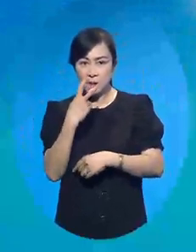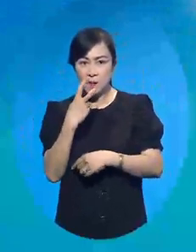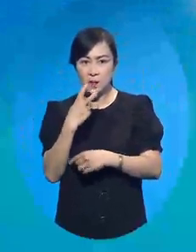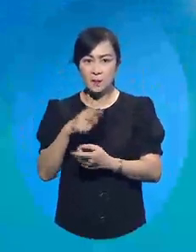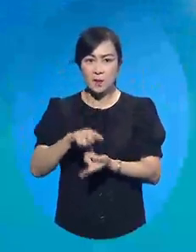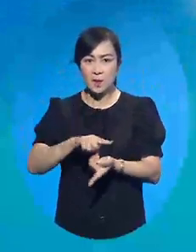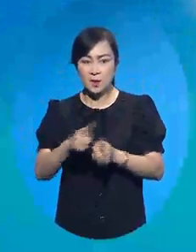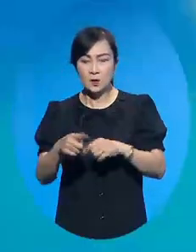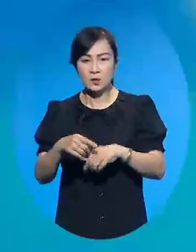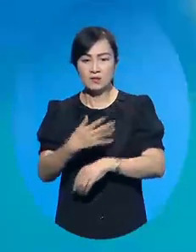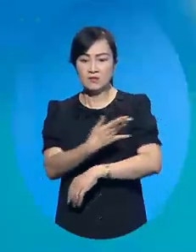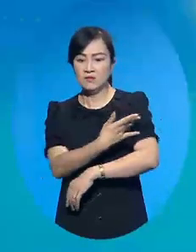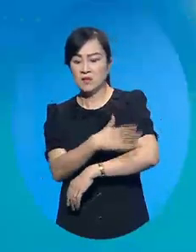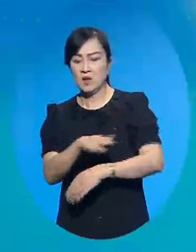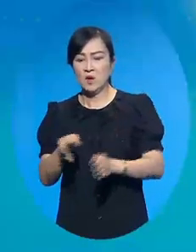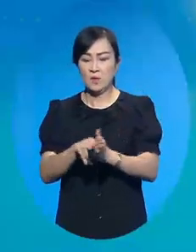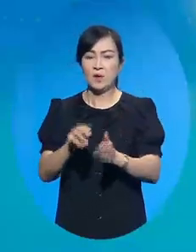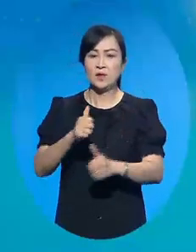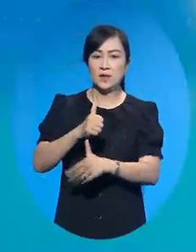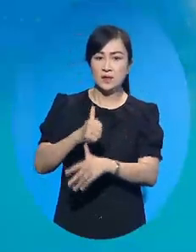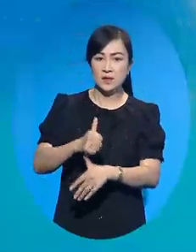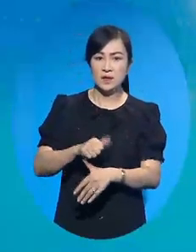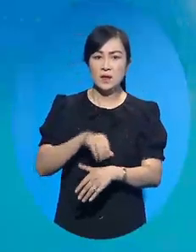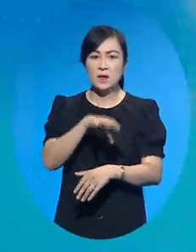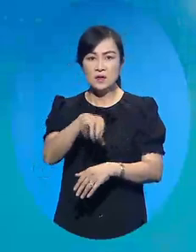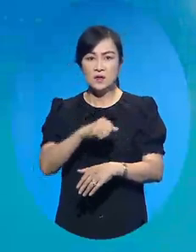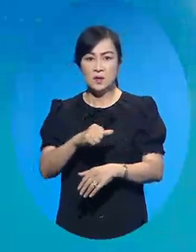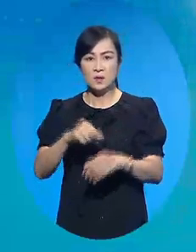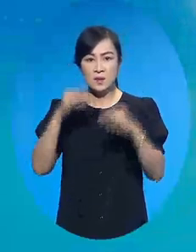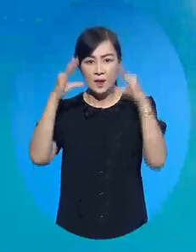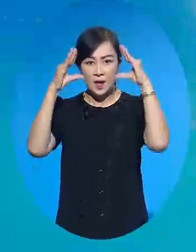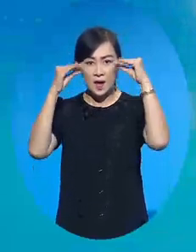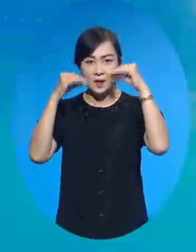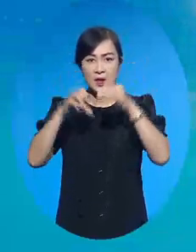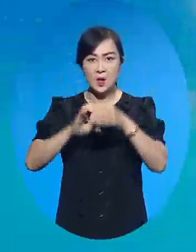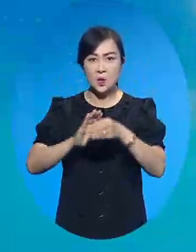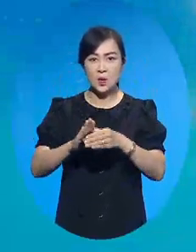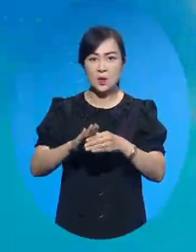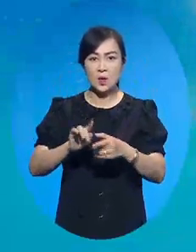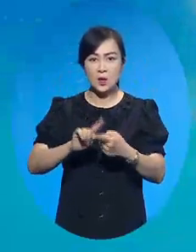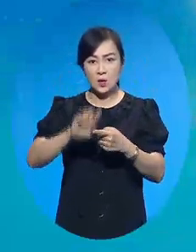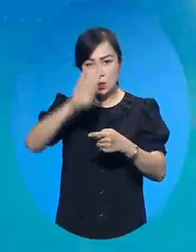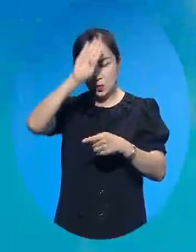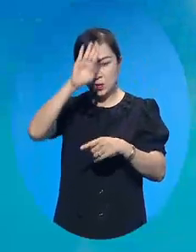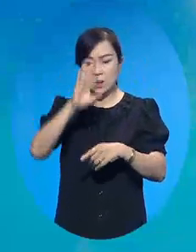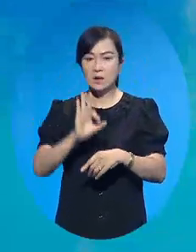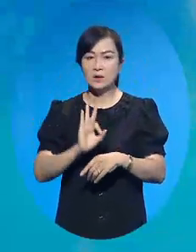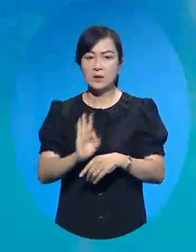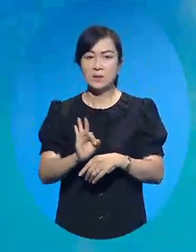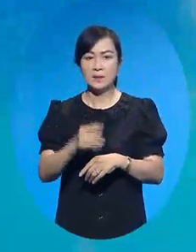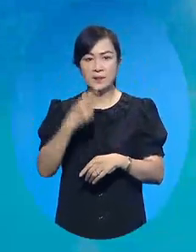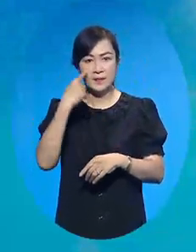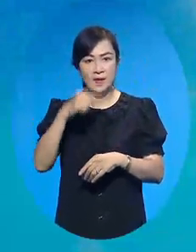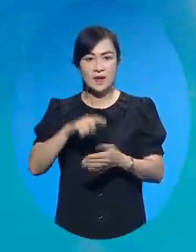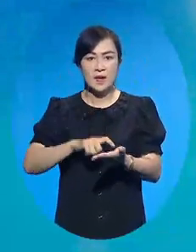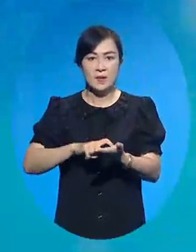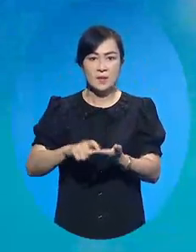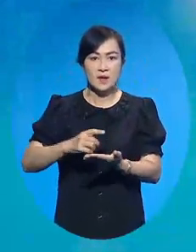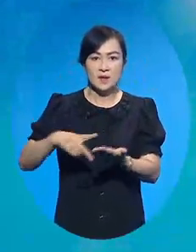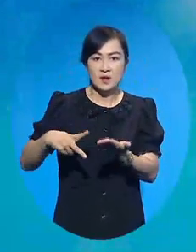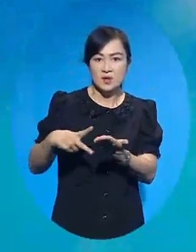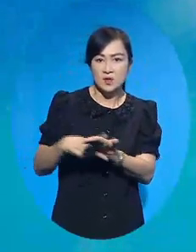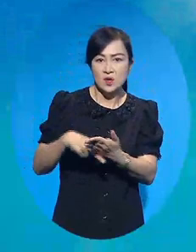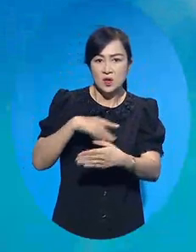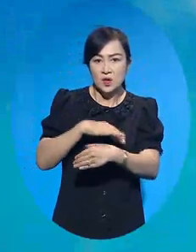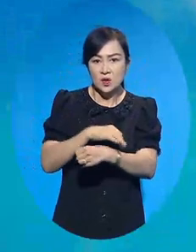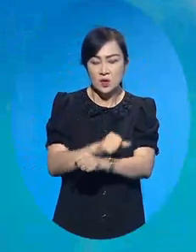sự sỉ nhục này thành một vũ khí chính trị bằng cách sử dụng chính tấm ảnh này để gây quỹ. Cựu Tổng thống Trump một lần nữa cho thấy nước Mỹ vẫn đang chia rẽ sâu